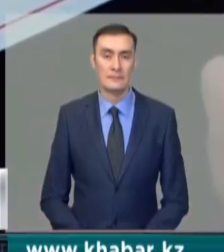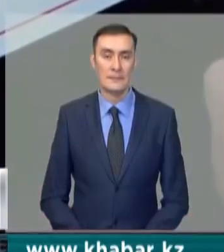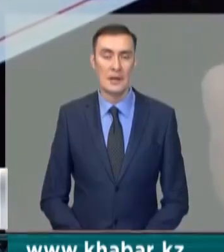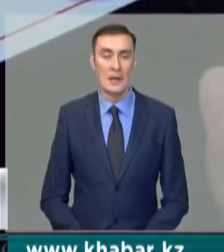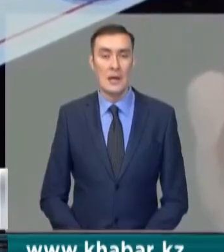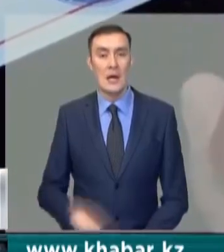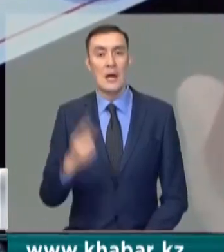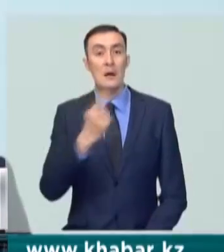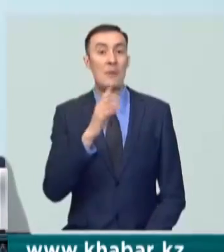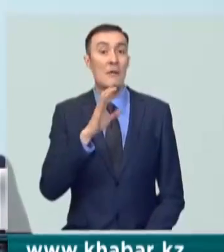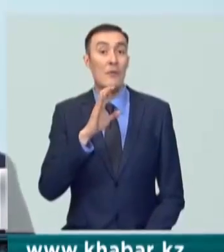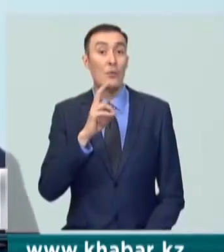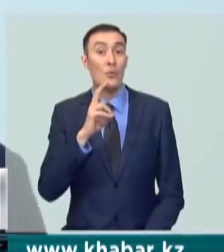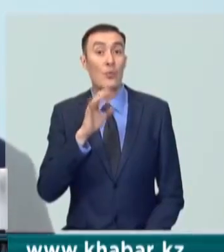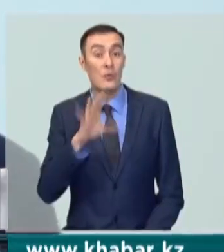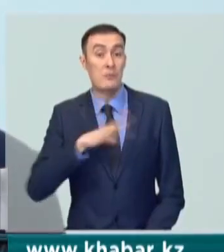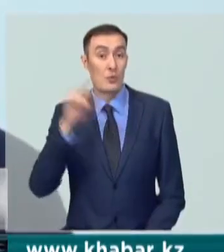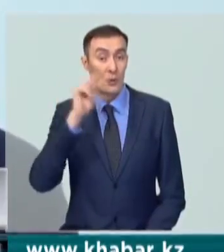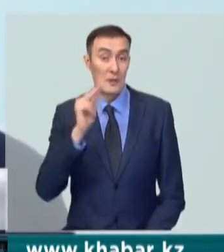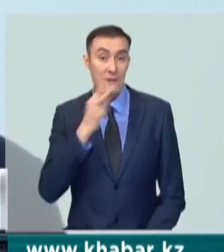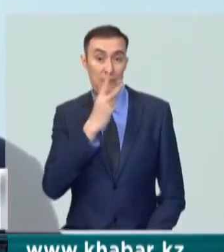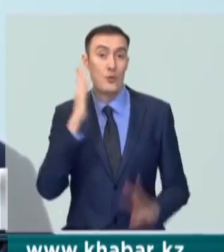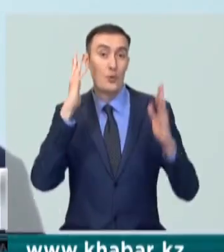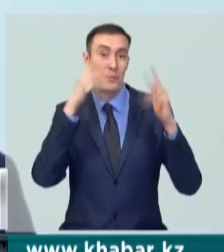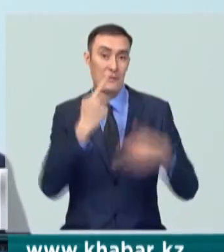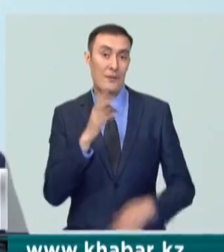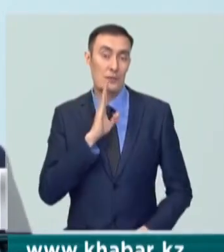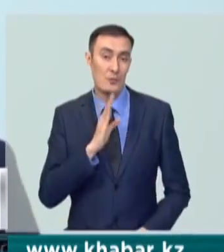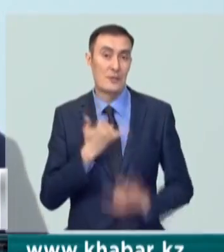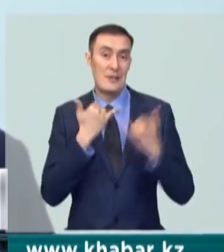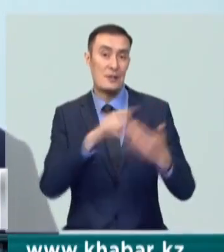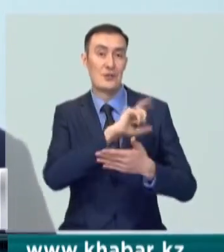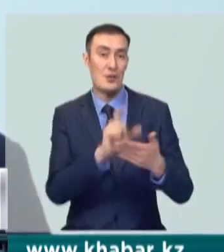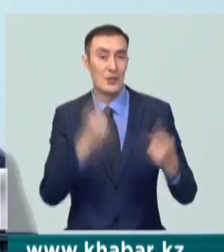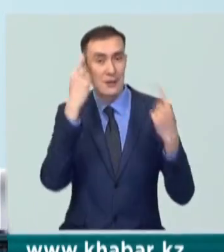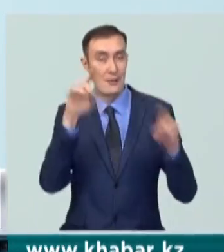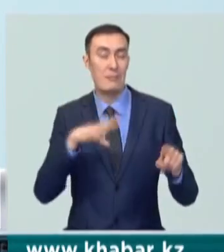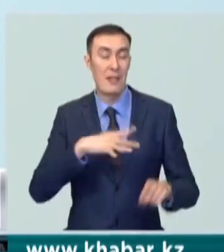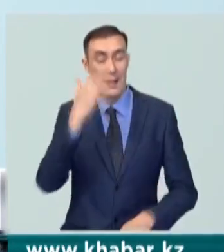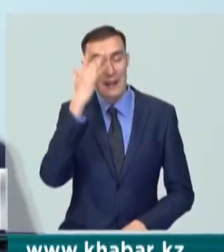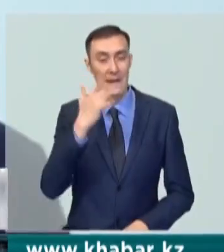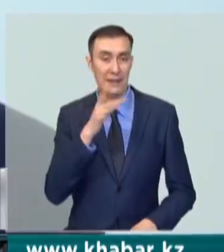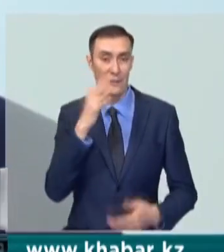В первом курсе, получается, влюбился в одну девчонку и сочинил это для нее. Было лето тогда.